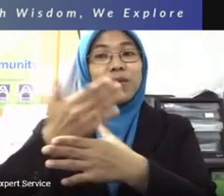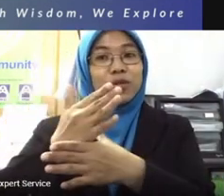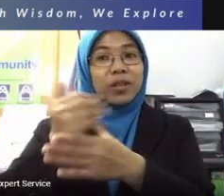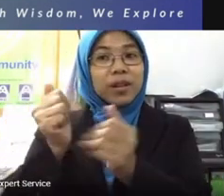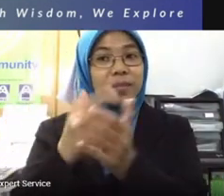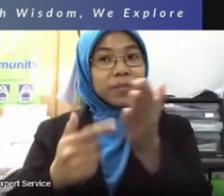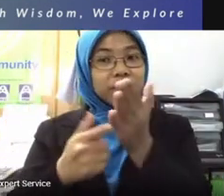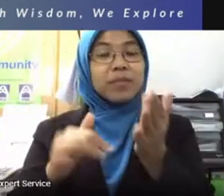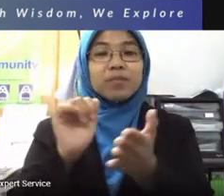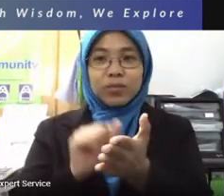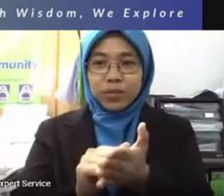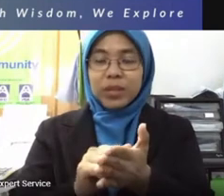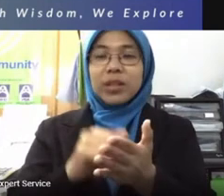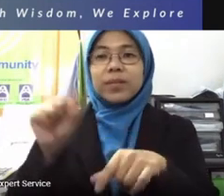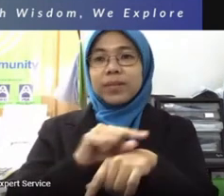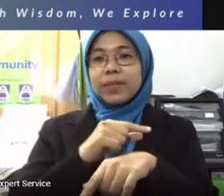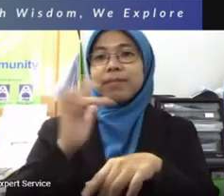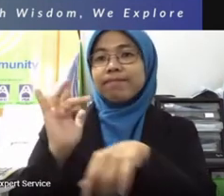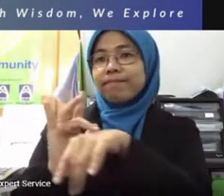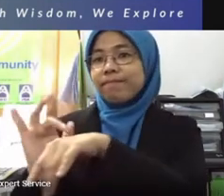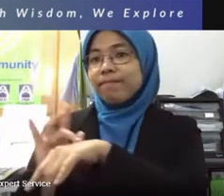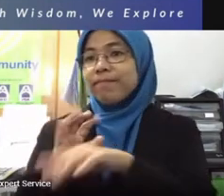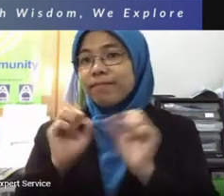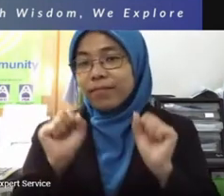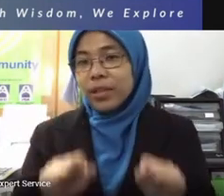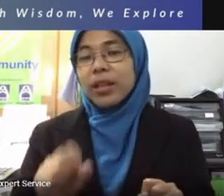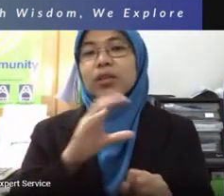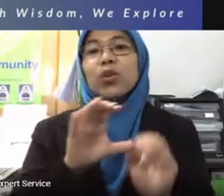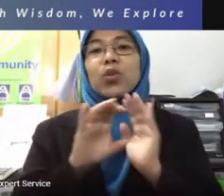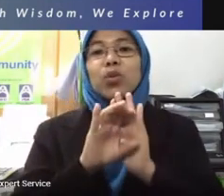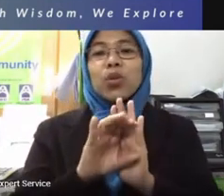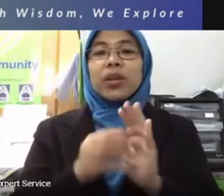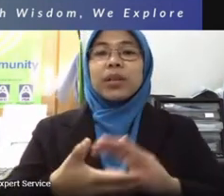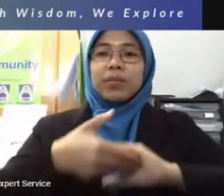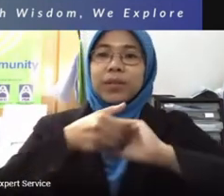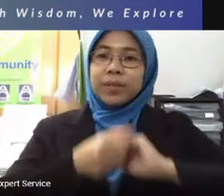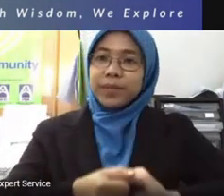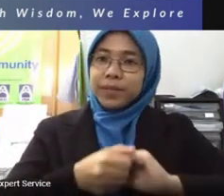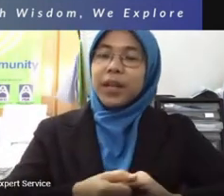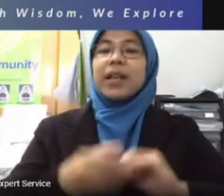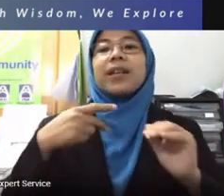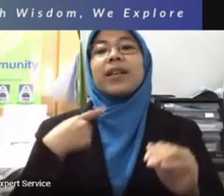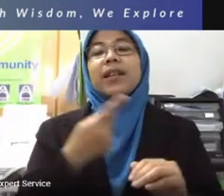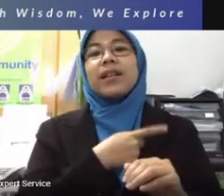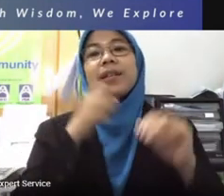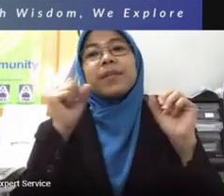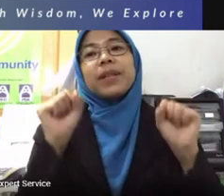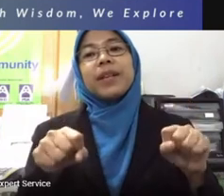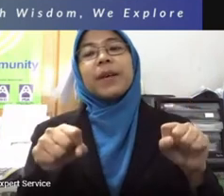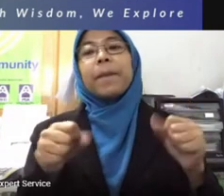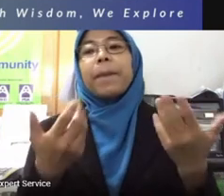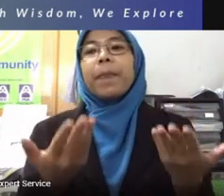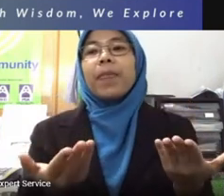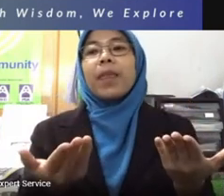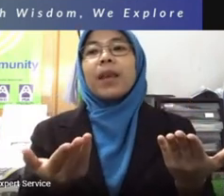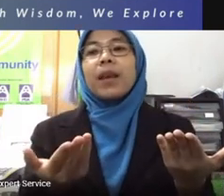apa-apa, kita boleh gunakan sentuhan Contohnya, kita boleh berjabat tangan, kita boleh